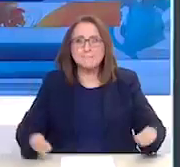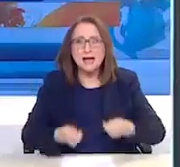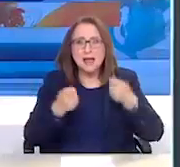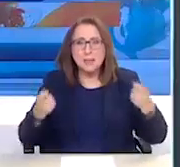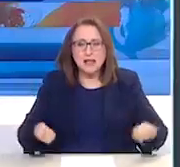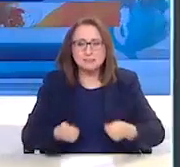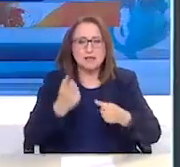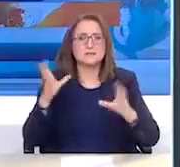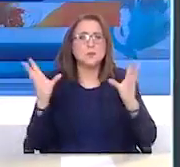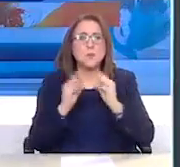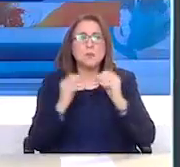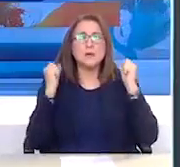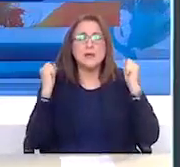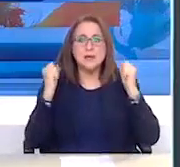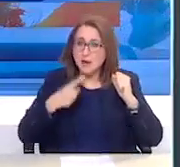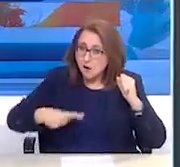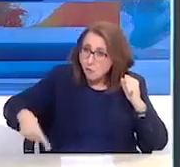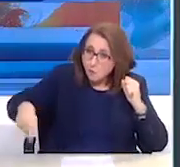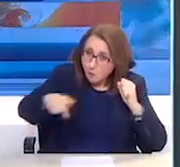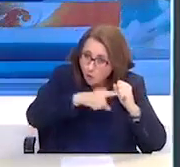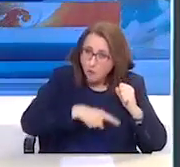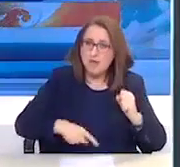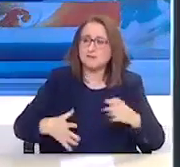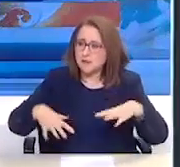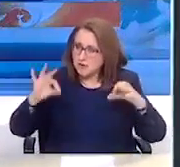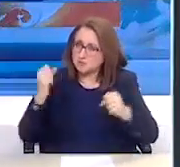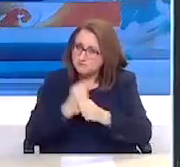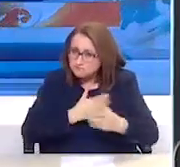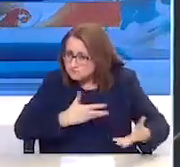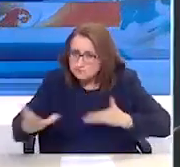να προσφέρουμε τις απαραίτητες υπηρεσίες υγείας.